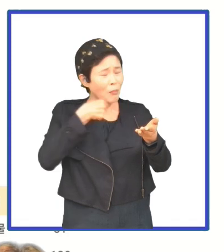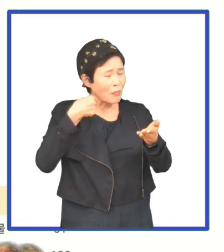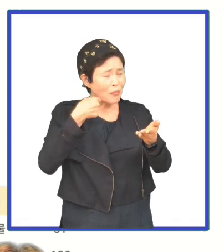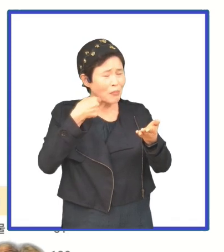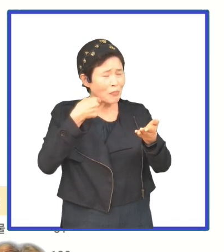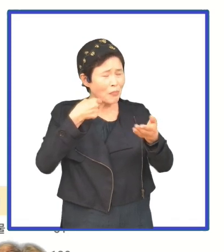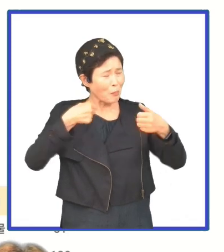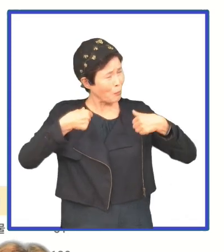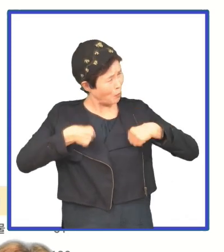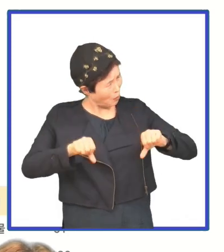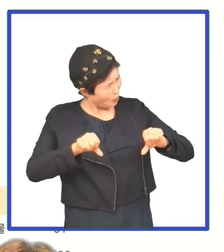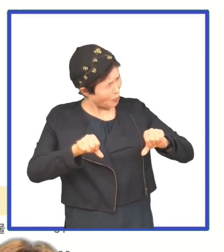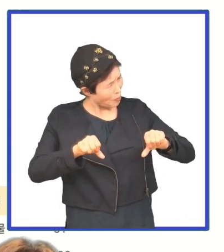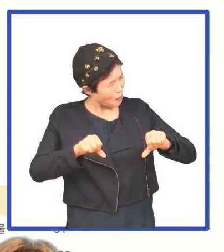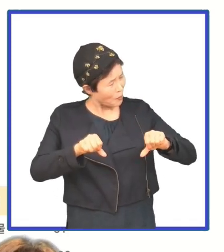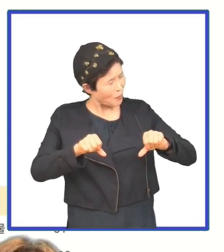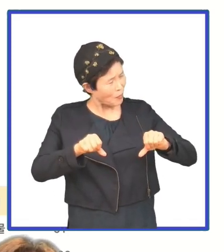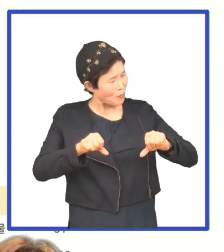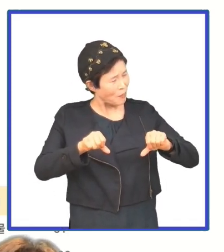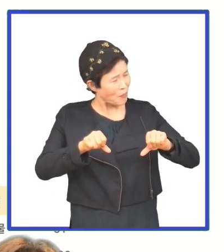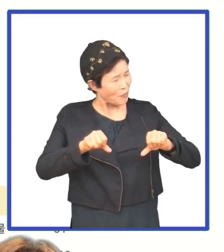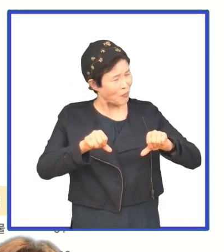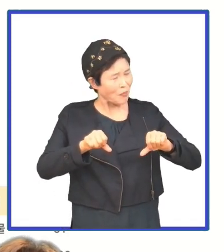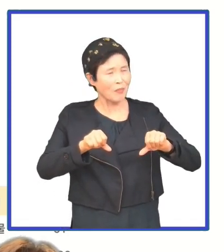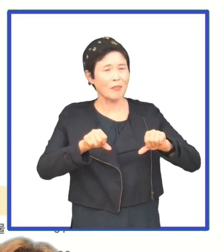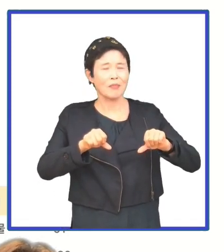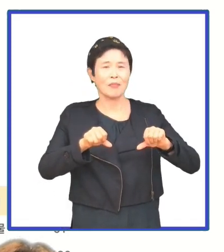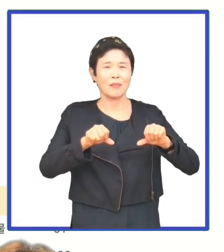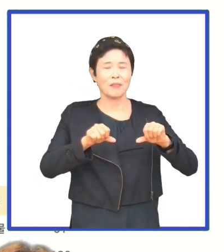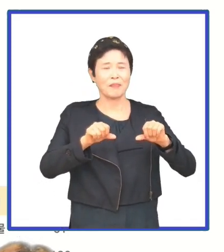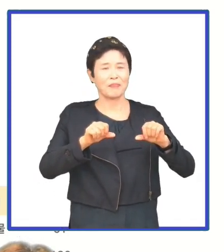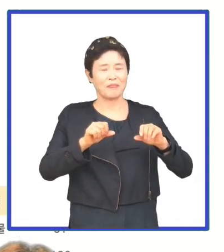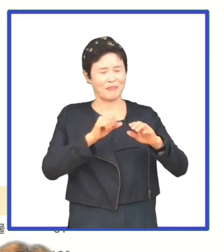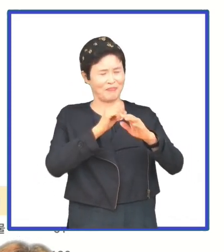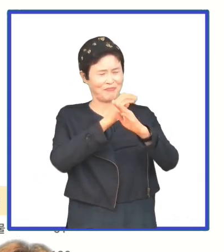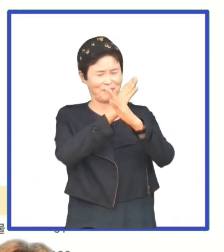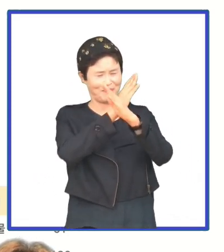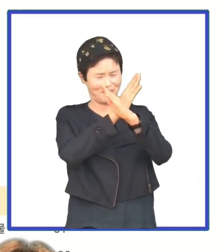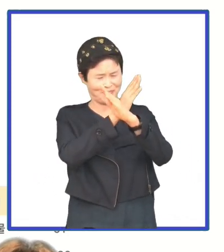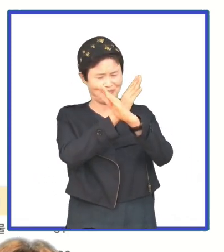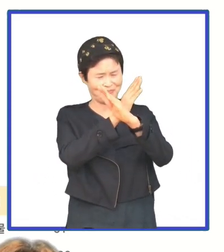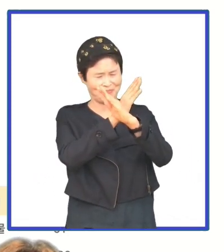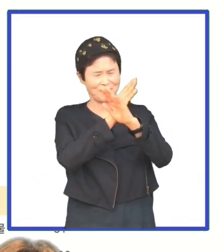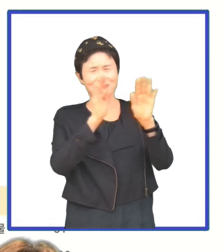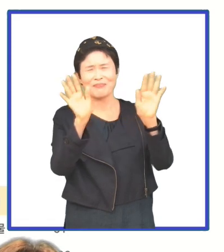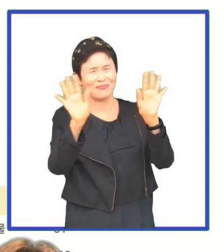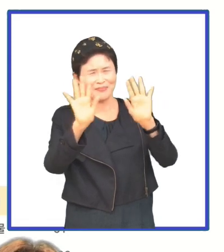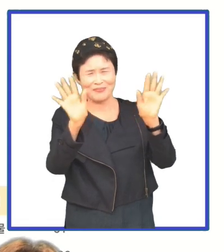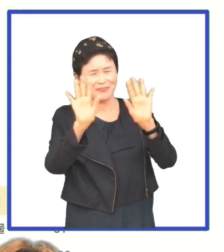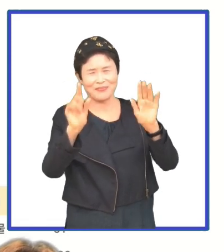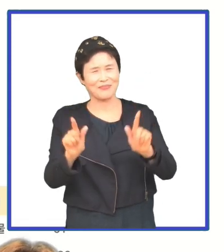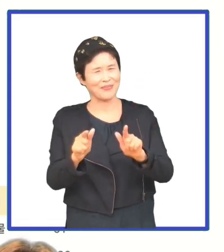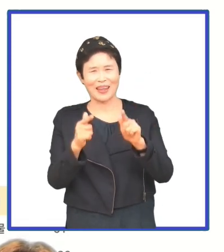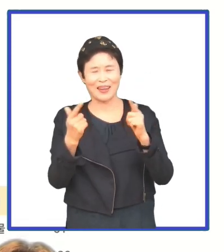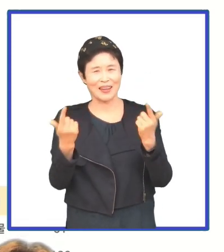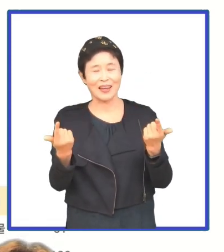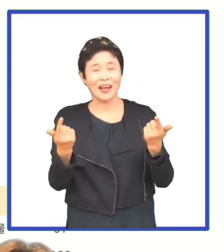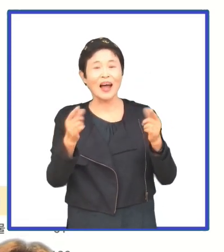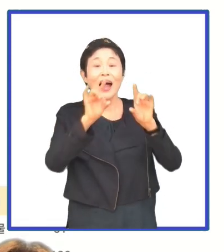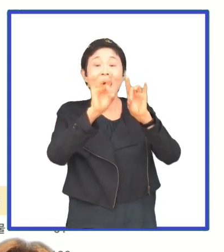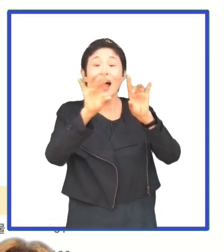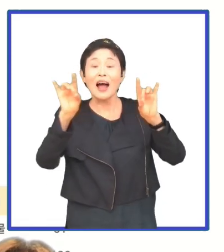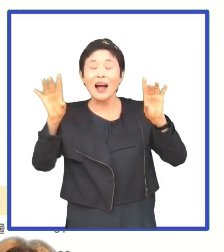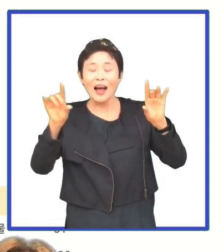걸까요? 우리 친구들에게 맛있는 걸 먹지 말라는 건 아니에요. 각각의 메뉴가